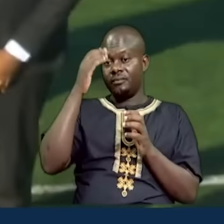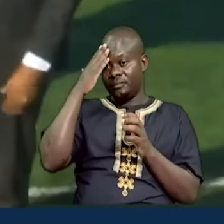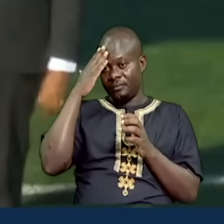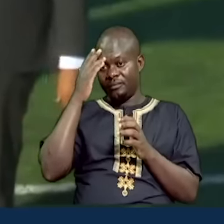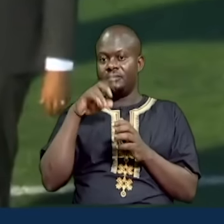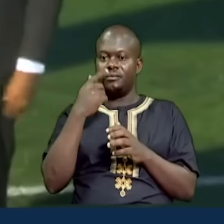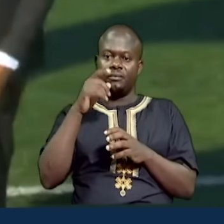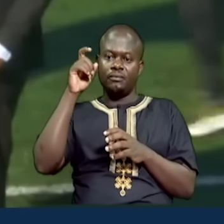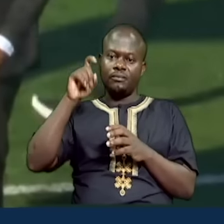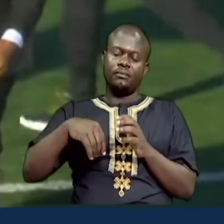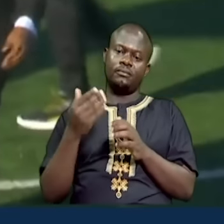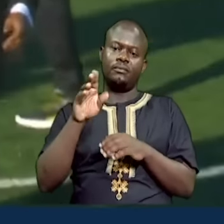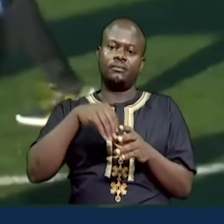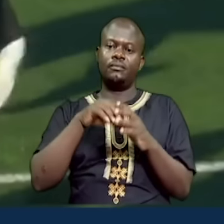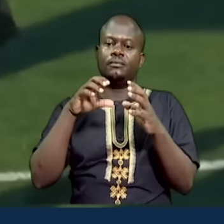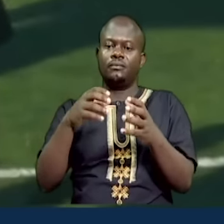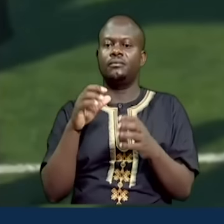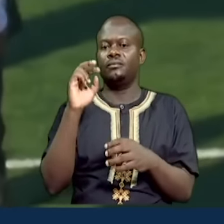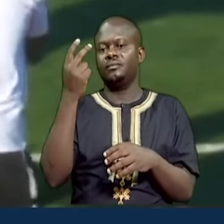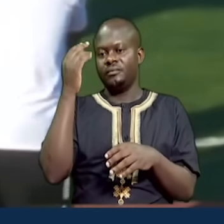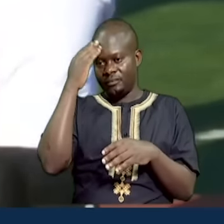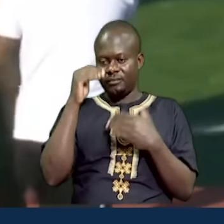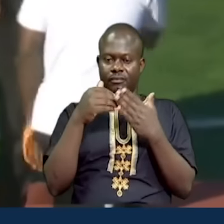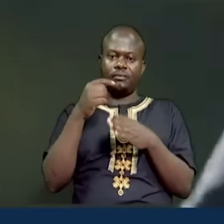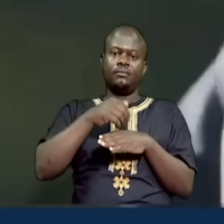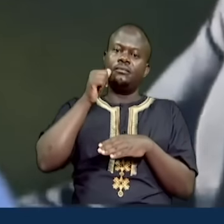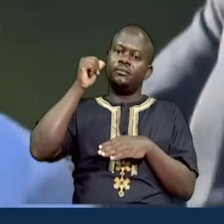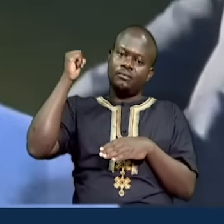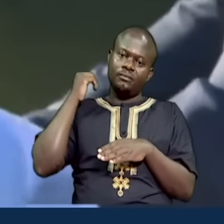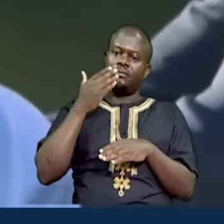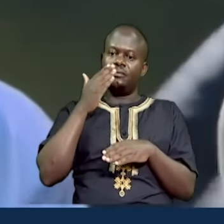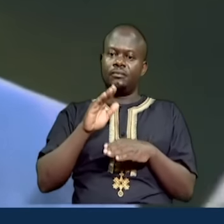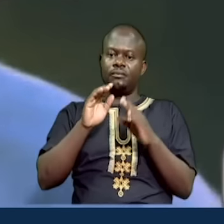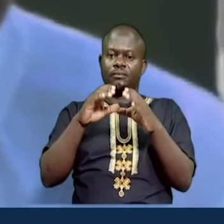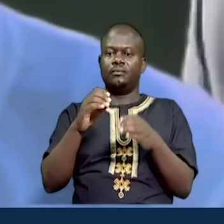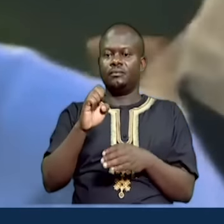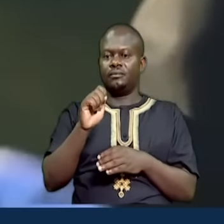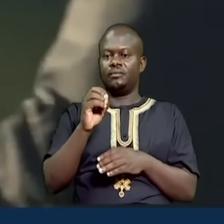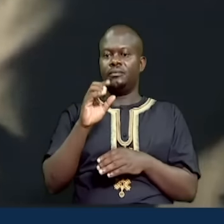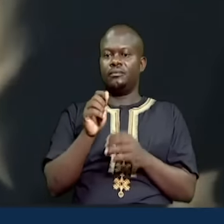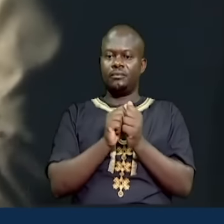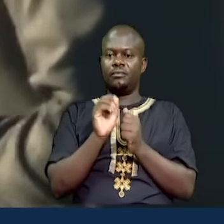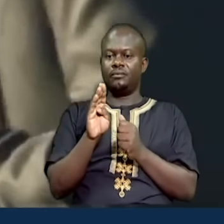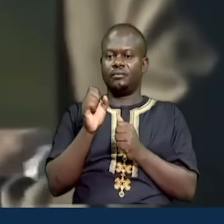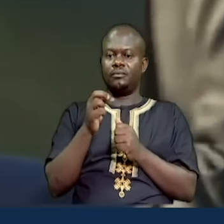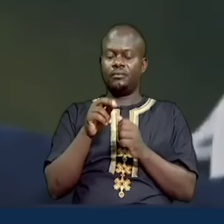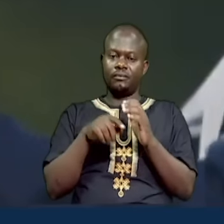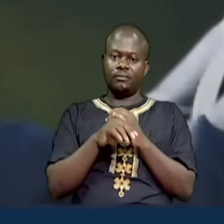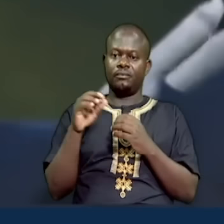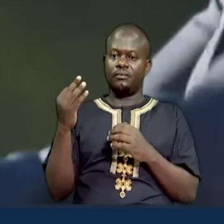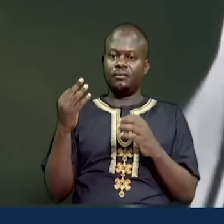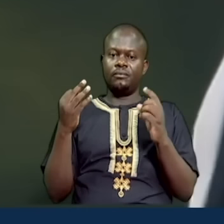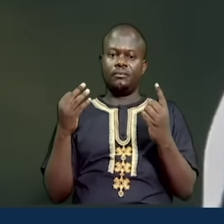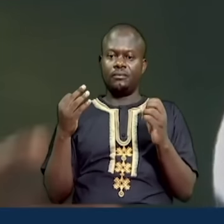ni bande bagomba gusubira mu kiciro cya kabiri kuko ku munsi wejo nabwo byari bicika ikipe ya Etoile de l'Est n'ikipe ya Bugesera Bugesera yitsinze ibitego 3 ku